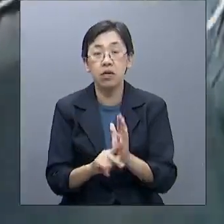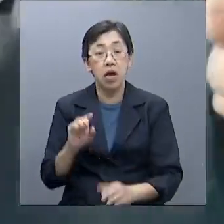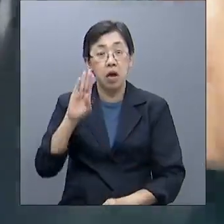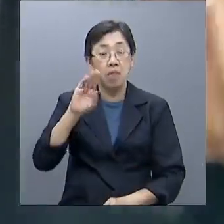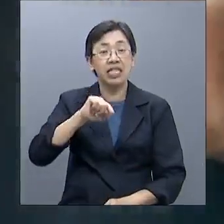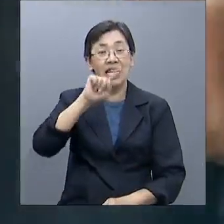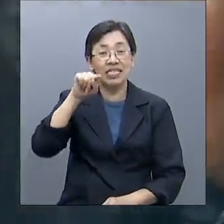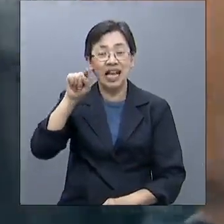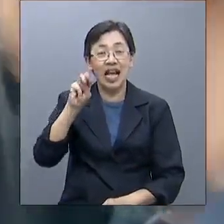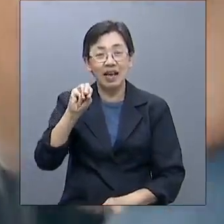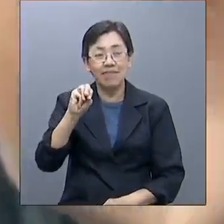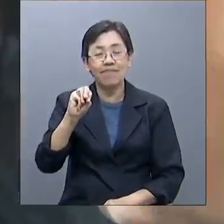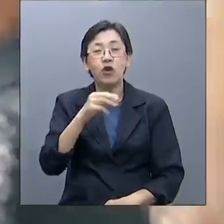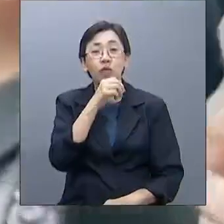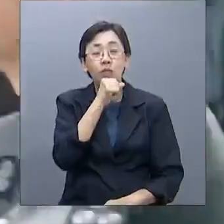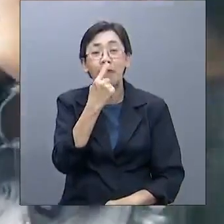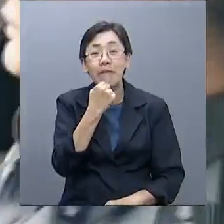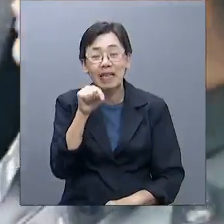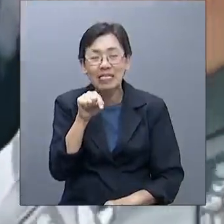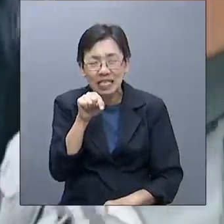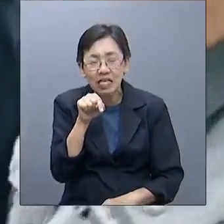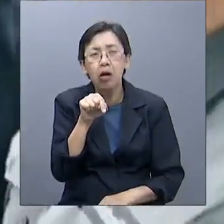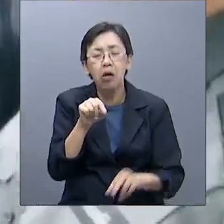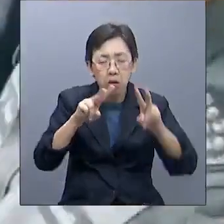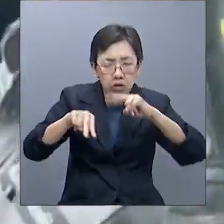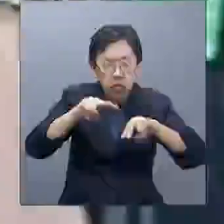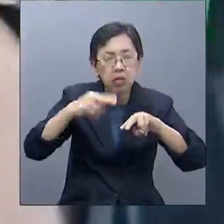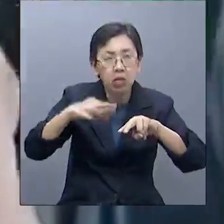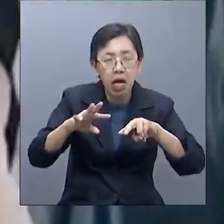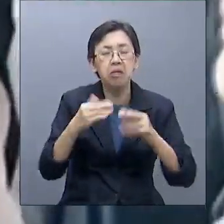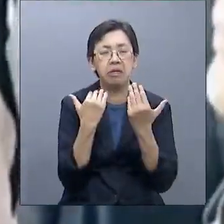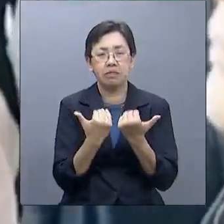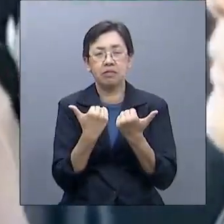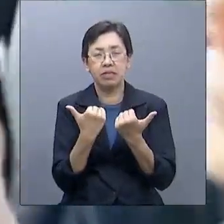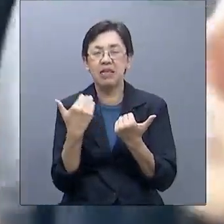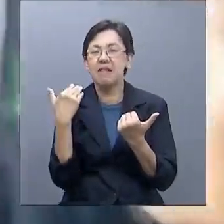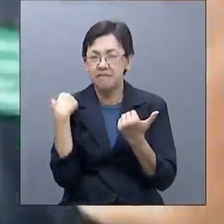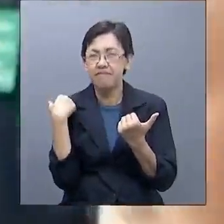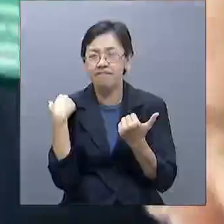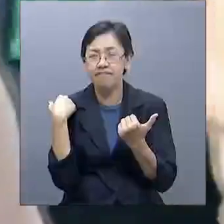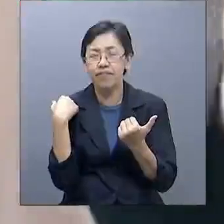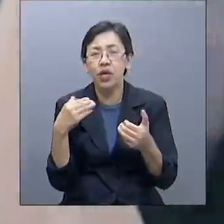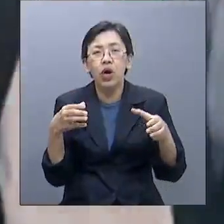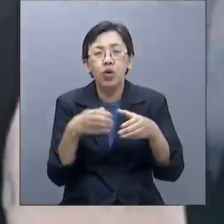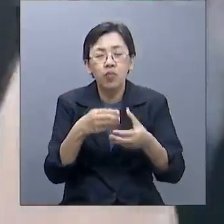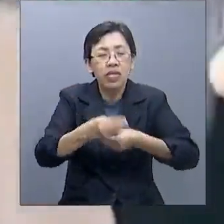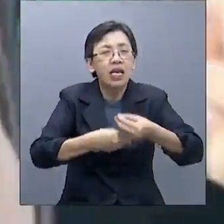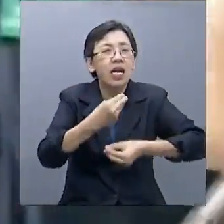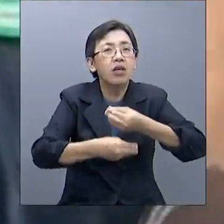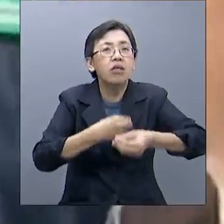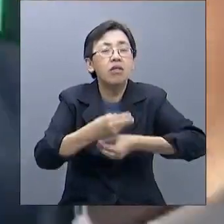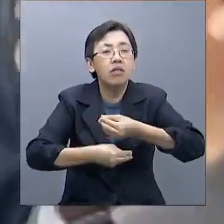แมคโครที่ถูกสอบสวนแล้วนะคะในขณะนี้เนี่ยยังมีกลุ่มห้างสรรพสินค้